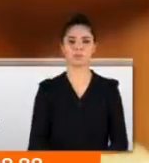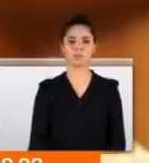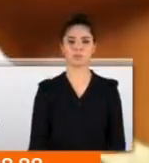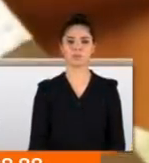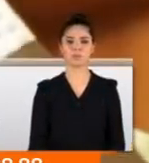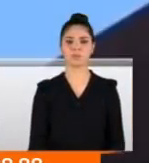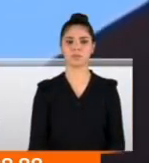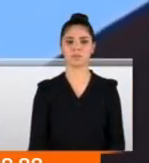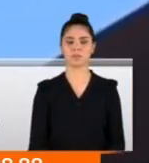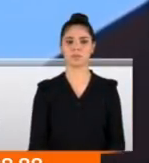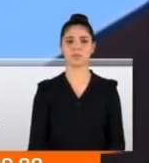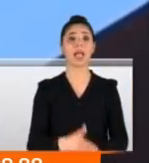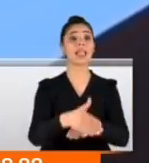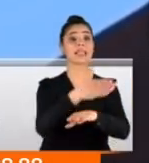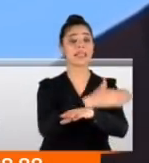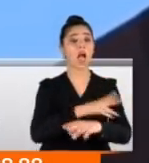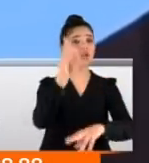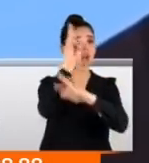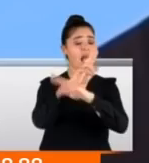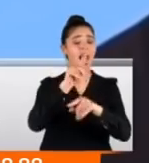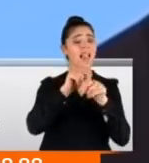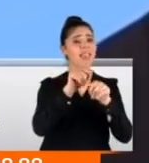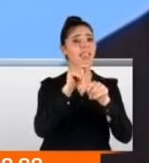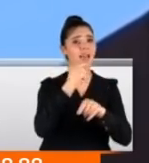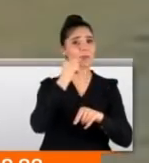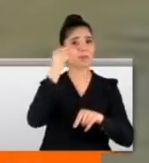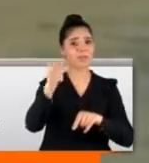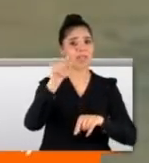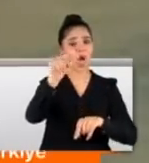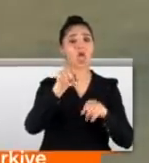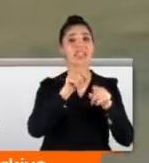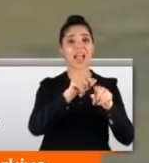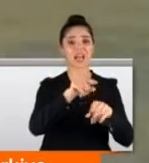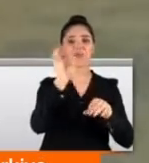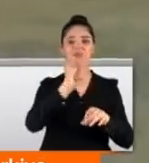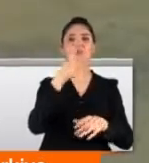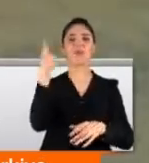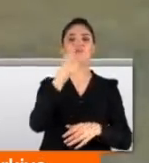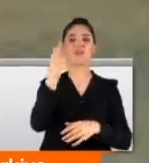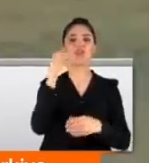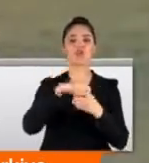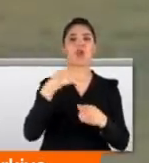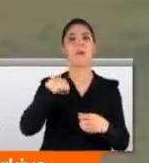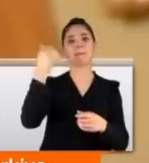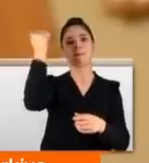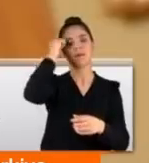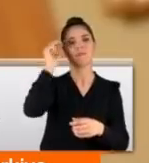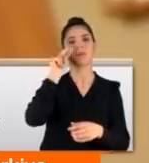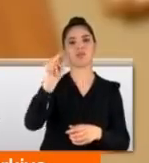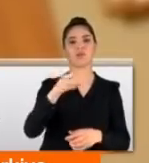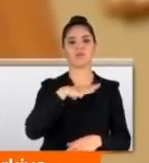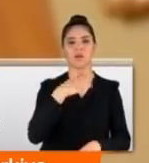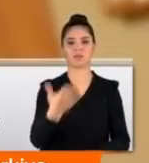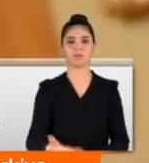my skull. Daha önce hayallerinizin peşinden gidin dediği takipçilerine çektiği videoda pişman görünüyordu. People